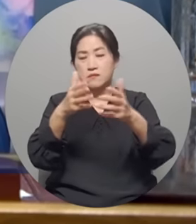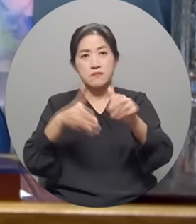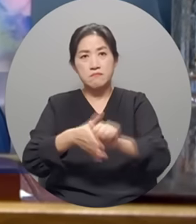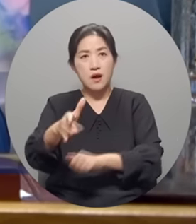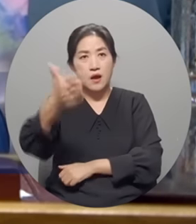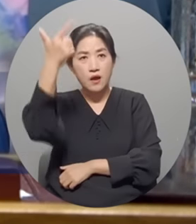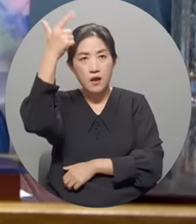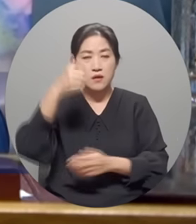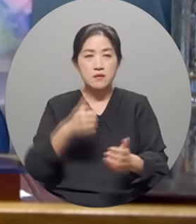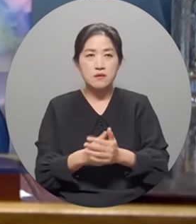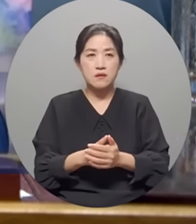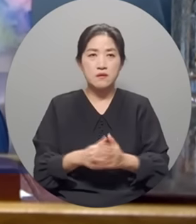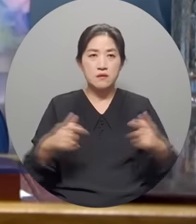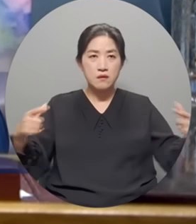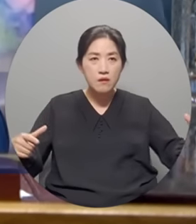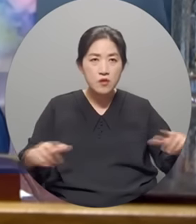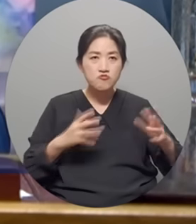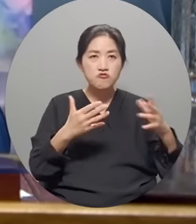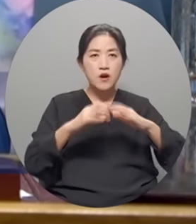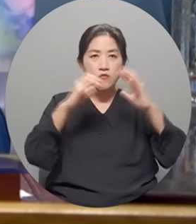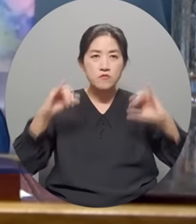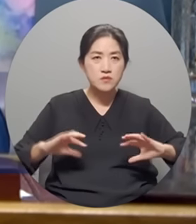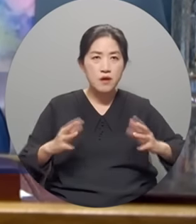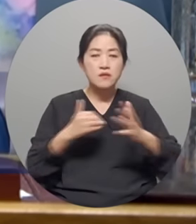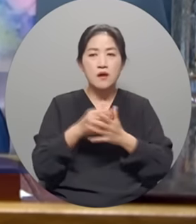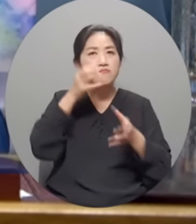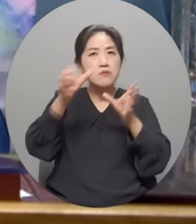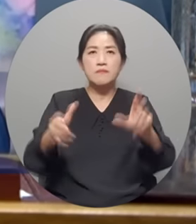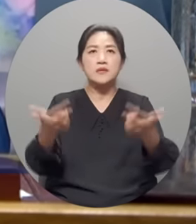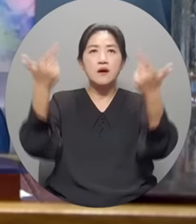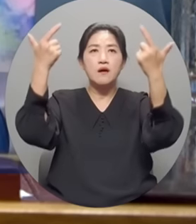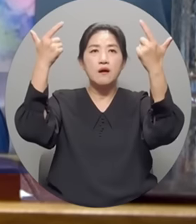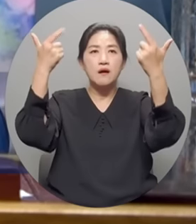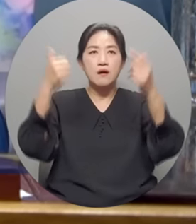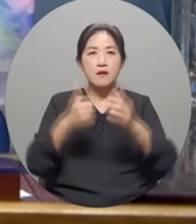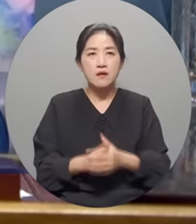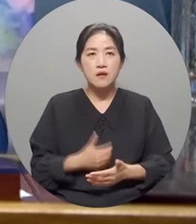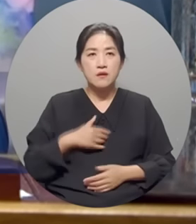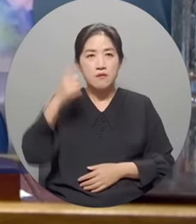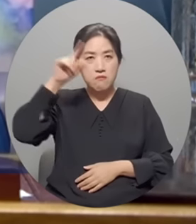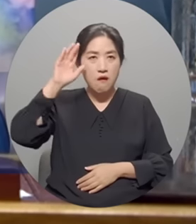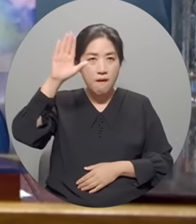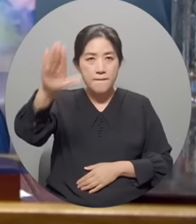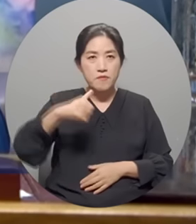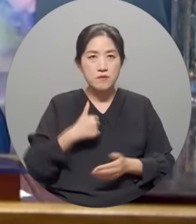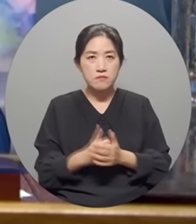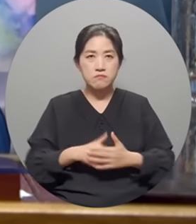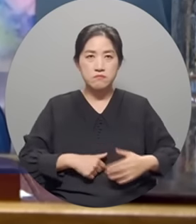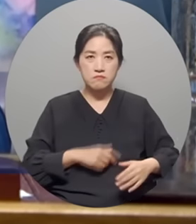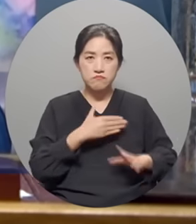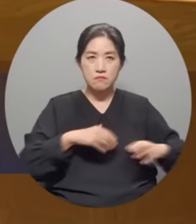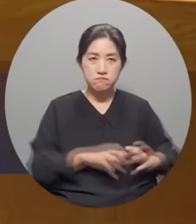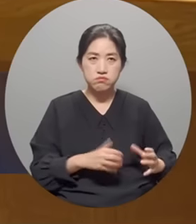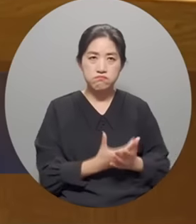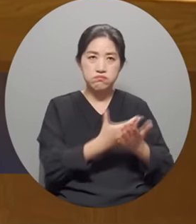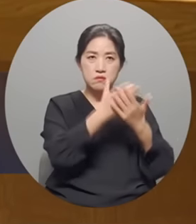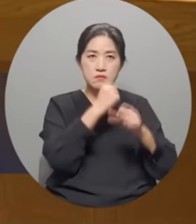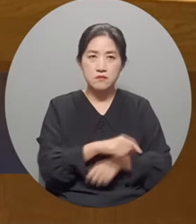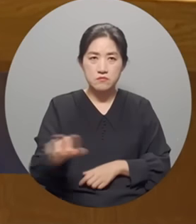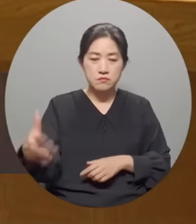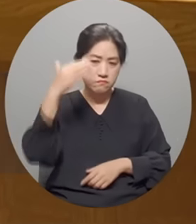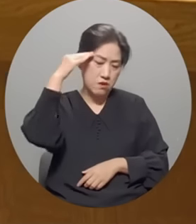представляет никакой угрозы для государств региона или международного сообщества. Мы намерены развивать это сотрудничество и впредь, и никто не может нам